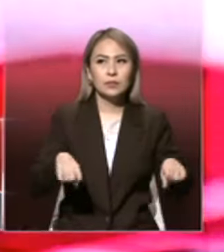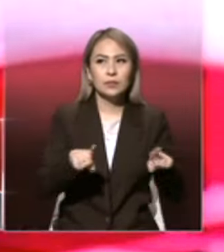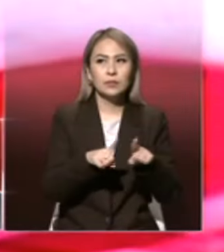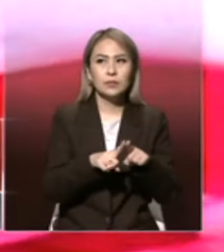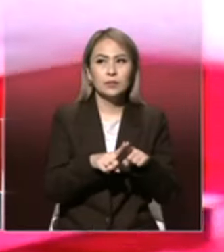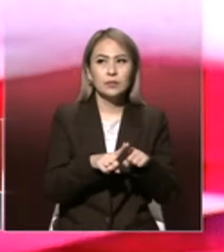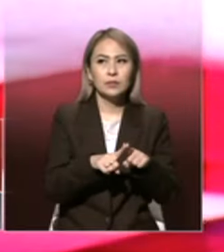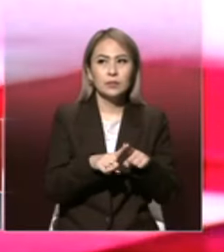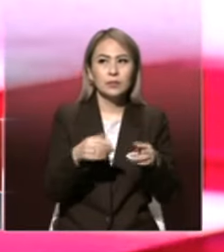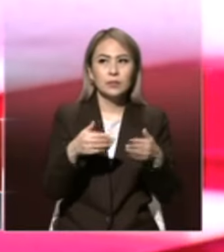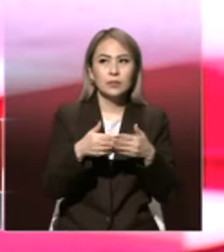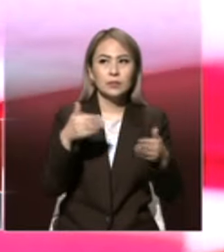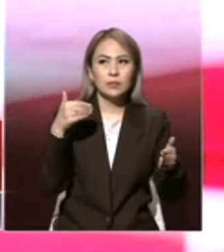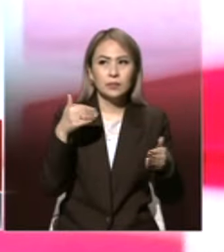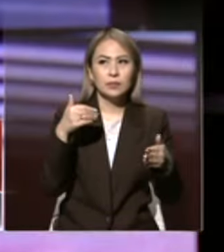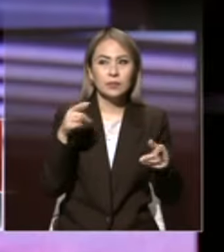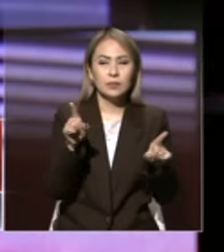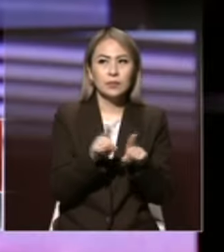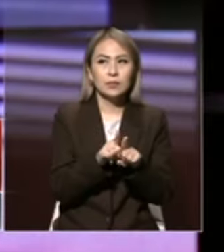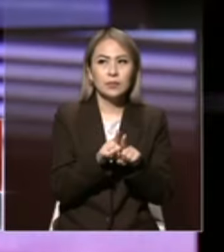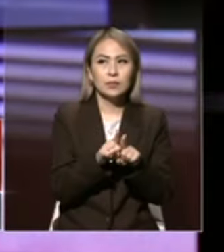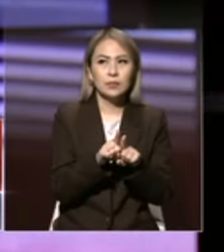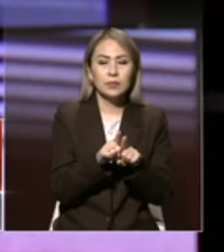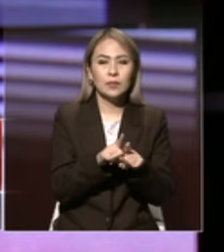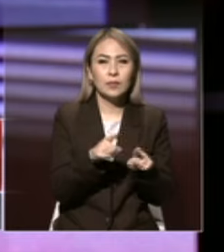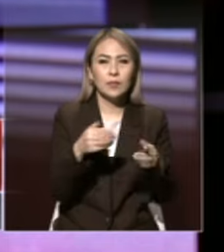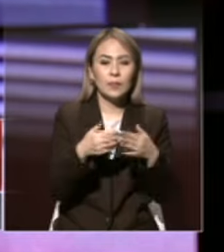осы профилактиканың бір субъектісі. Яғни